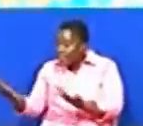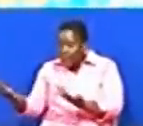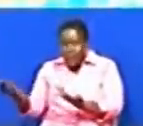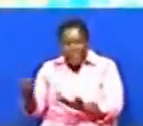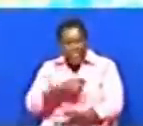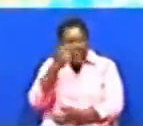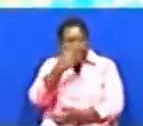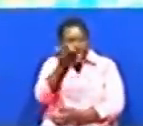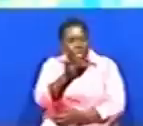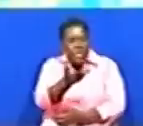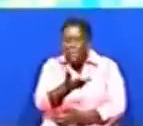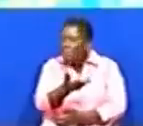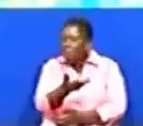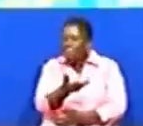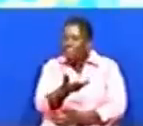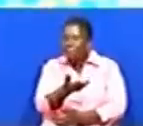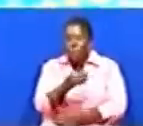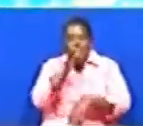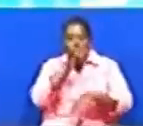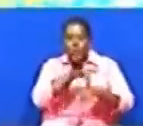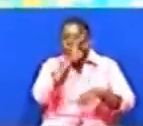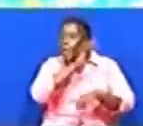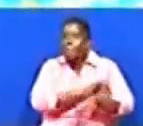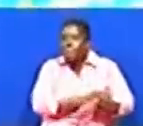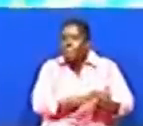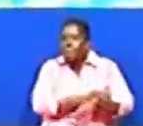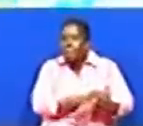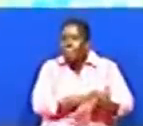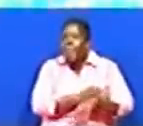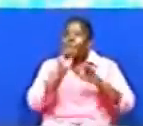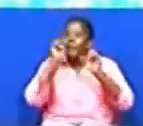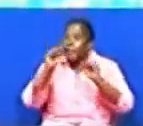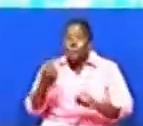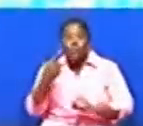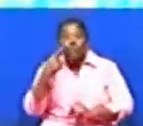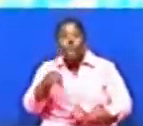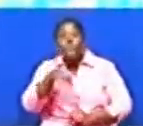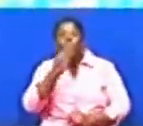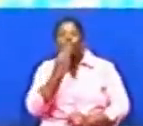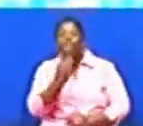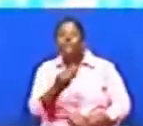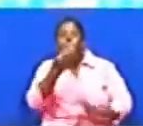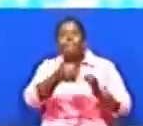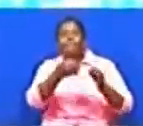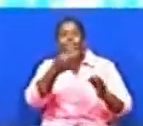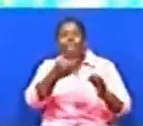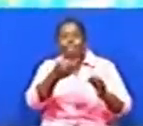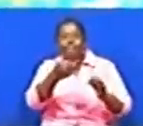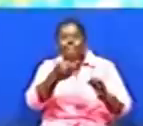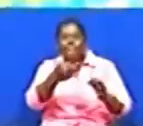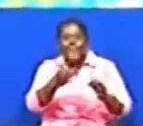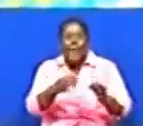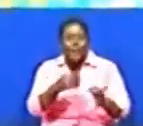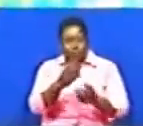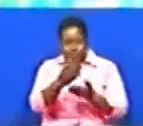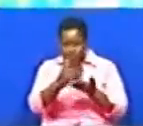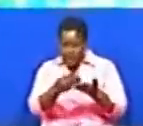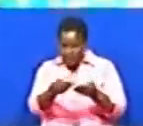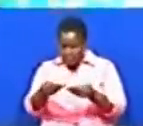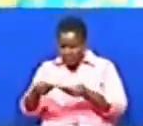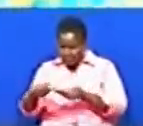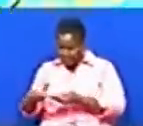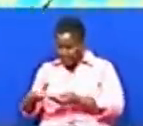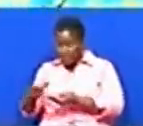hata hii nyama haitaguswa mpaka ulete mbuzi mzima. Kama ni mbuzi, ilikuwa ni mbuzi, mbuzi mzima uchinje, alafu ndio ulete kwanza hii, alafu